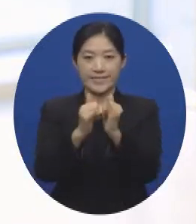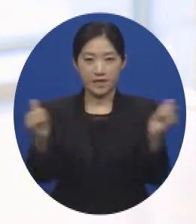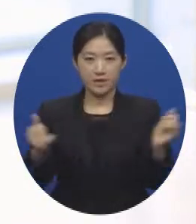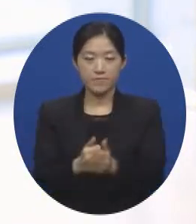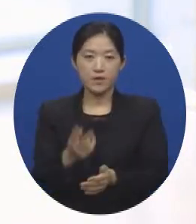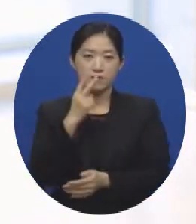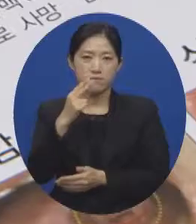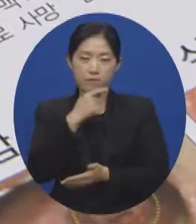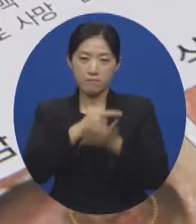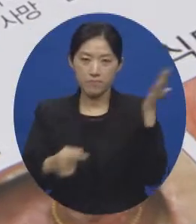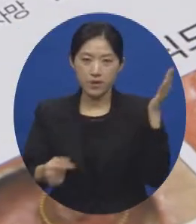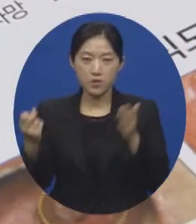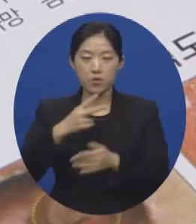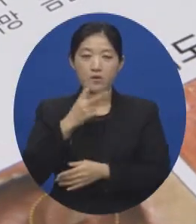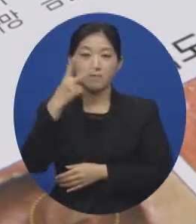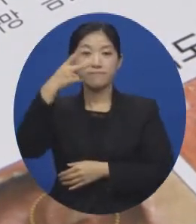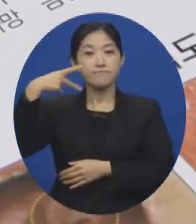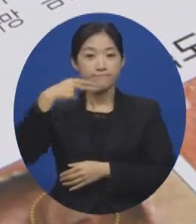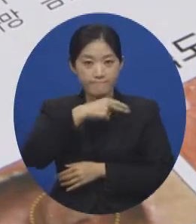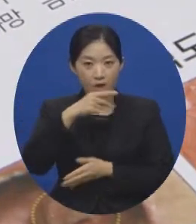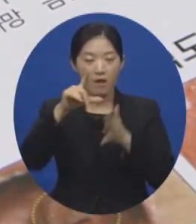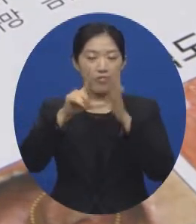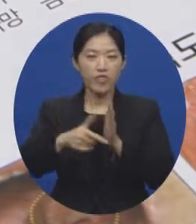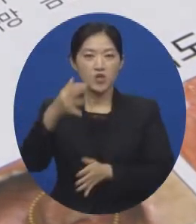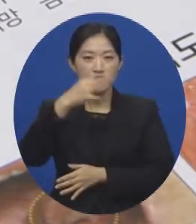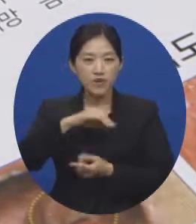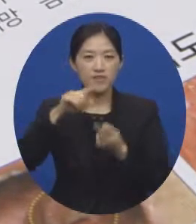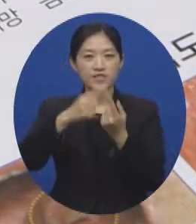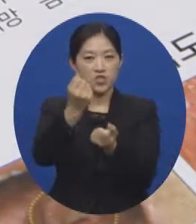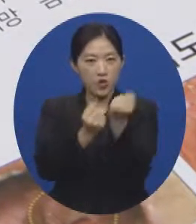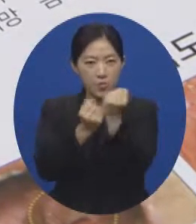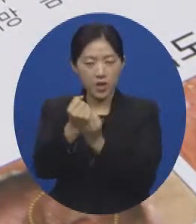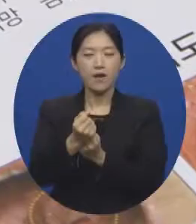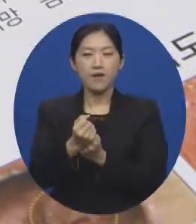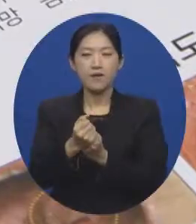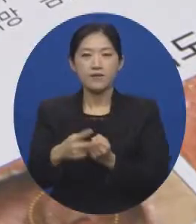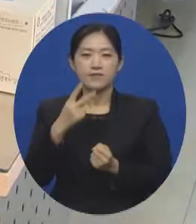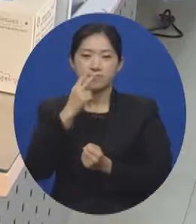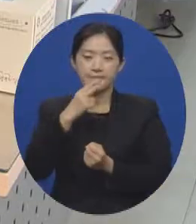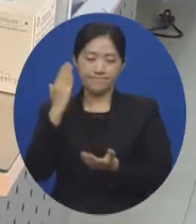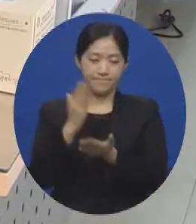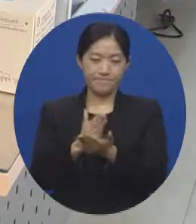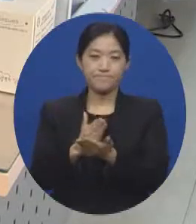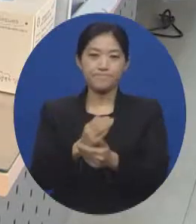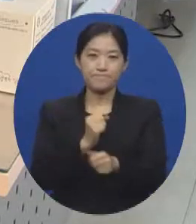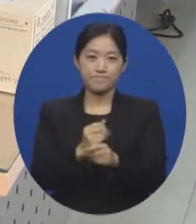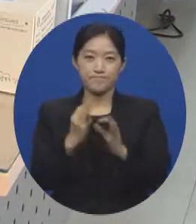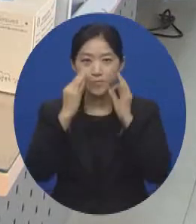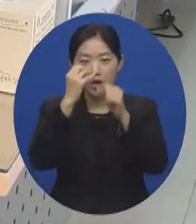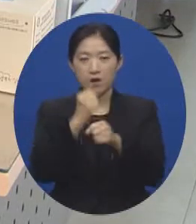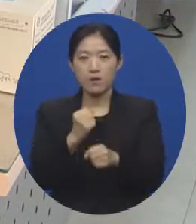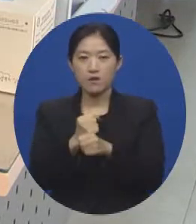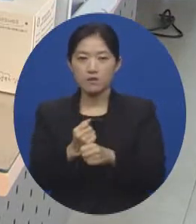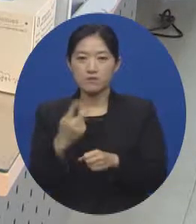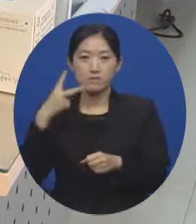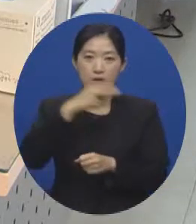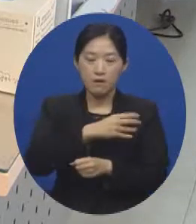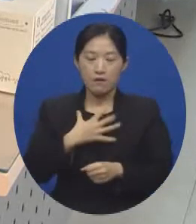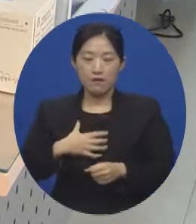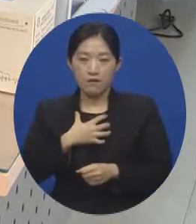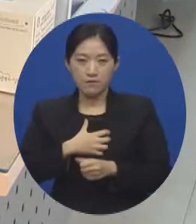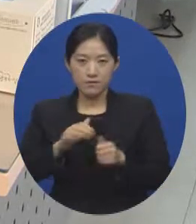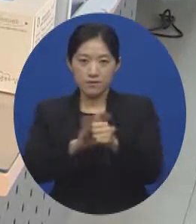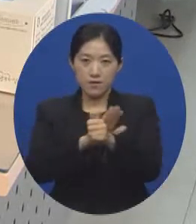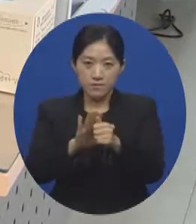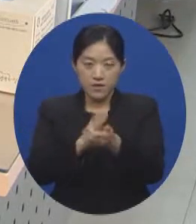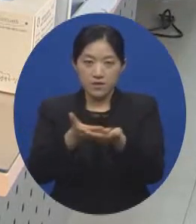흡연자들에게 흡연의 폐해와 금연의 효과에 대한 설명으로 흡연 욕구를 억제시키고 금단 증상을 관리하는 서비스